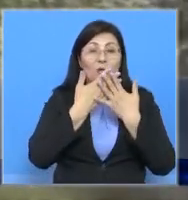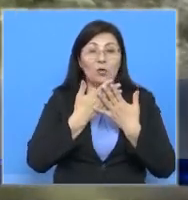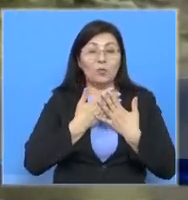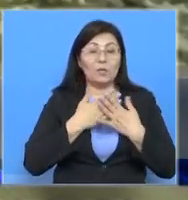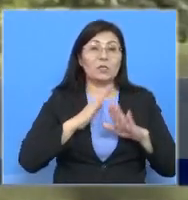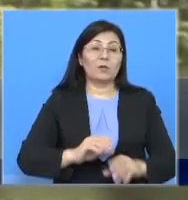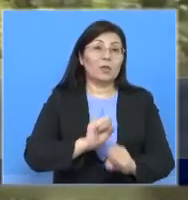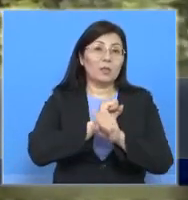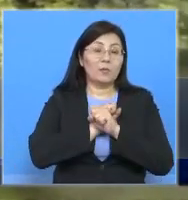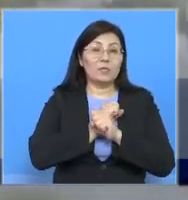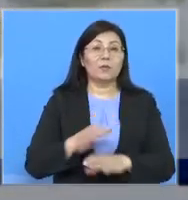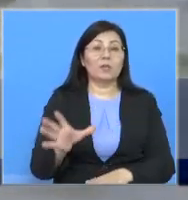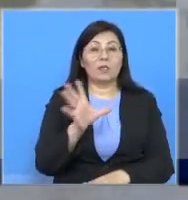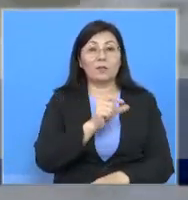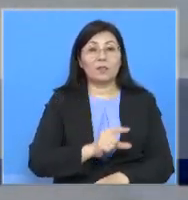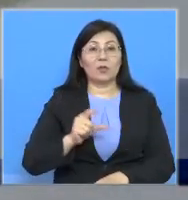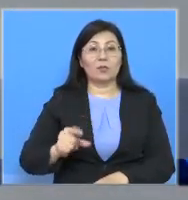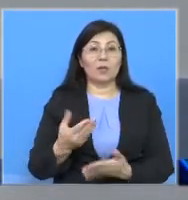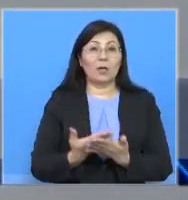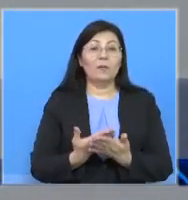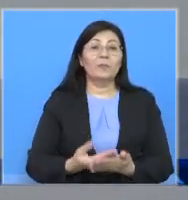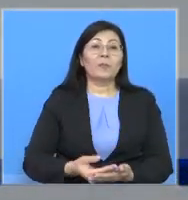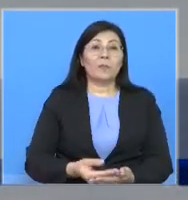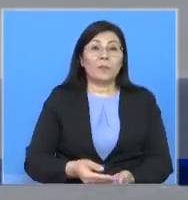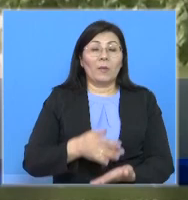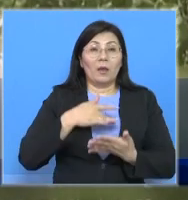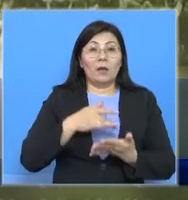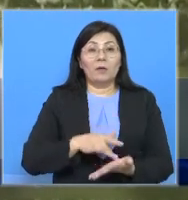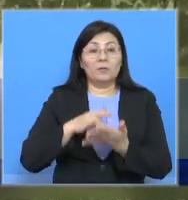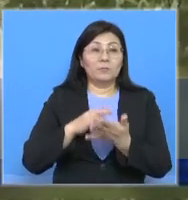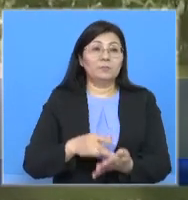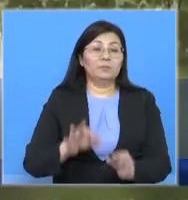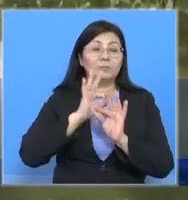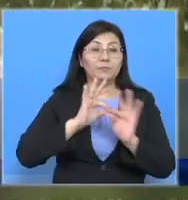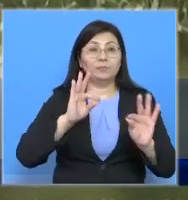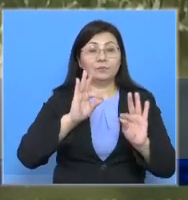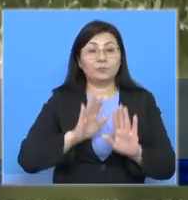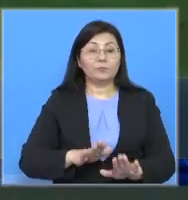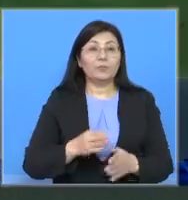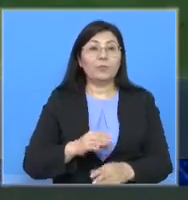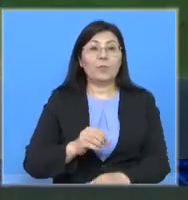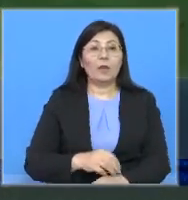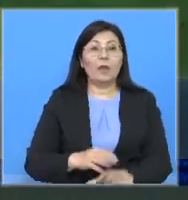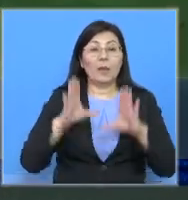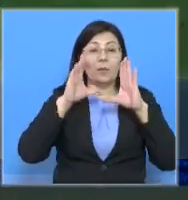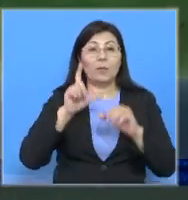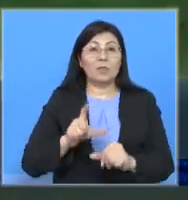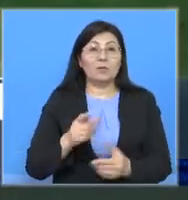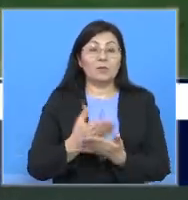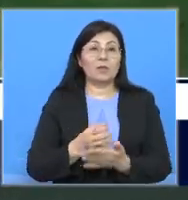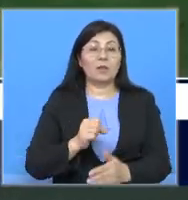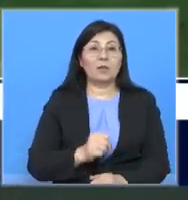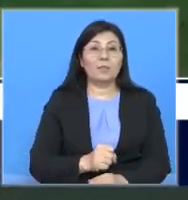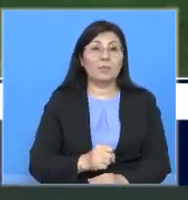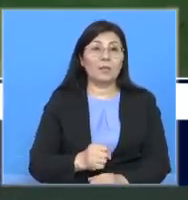место отдыха как местных жителей так и туристов также в числе туристических достопримечательностей мечеть ахилвран здесь мечети похоронен